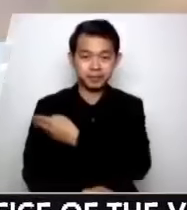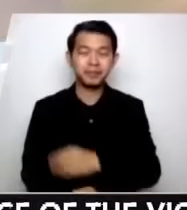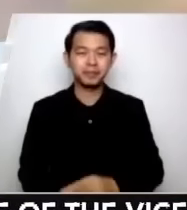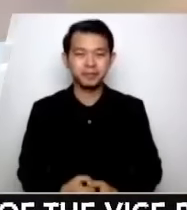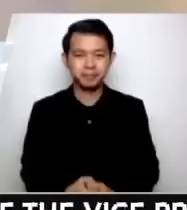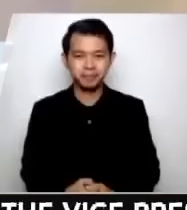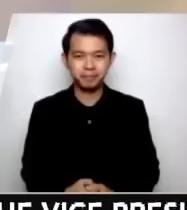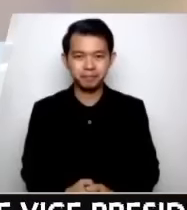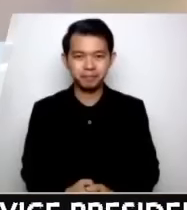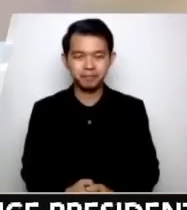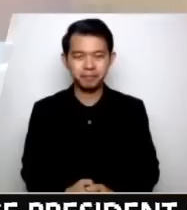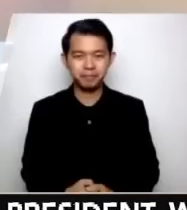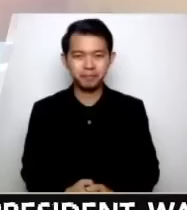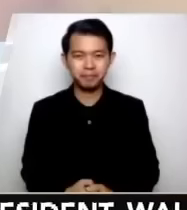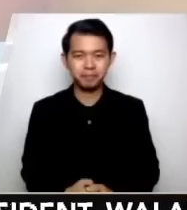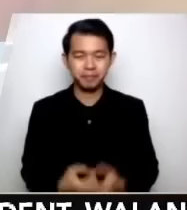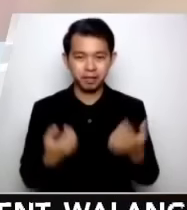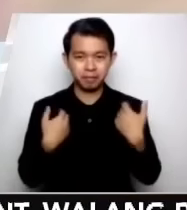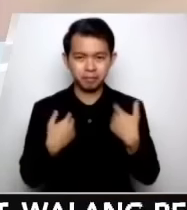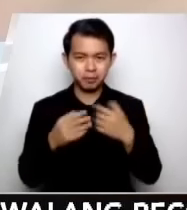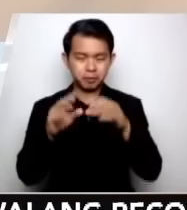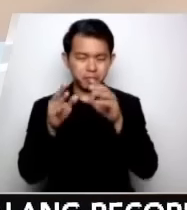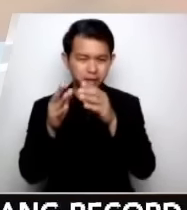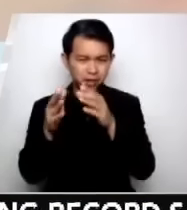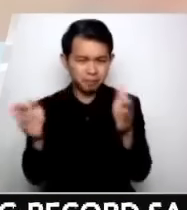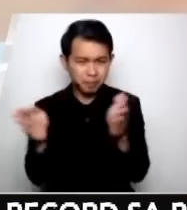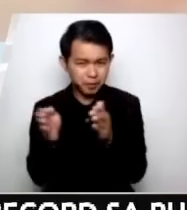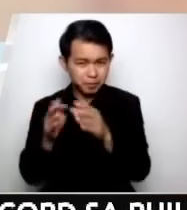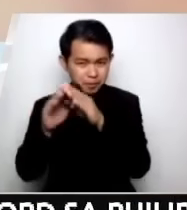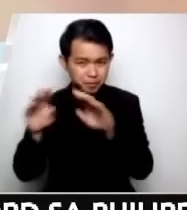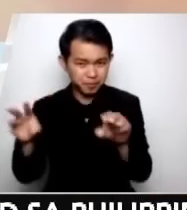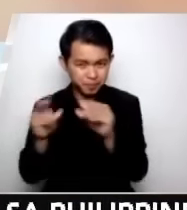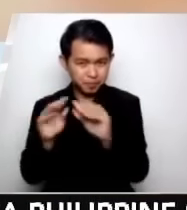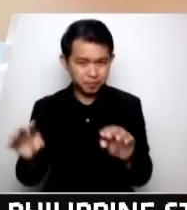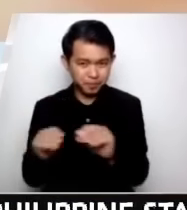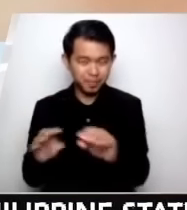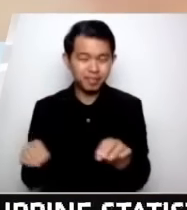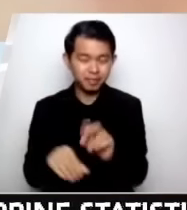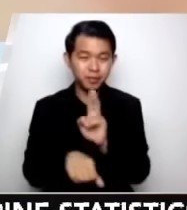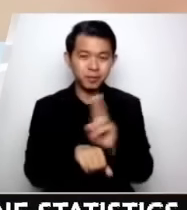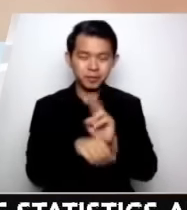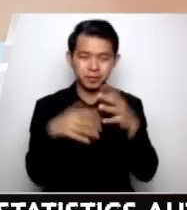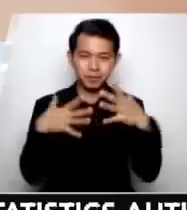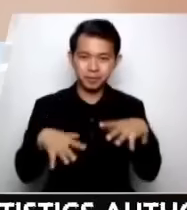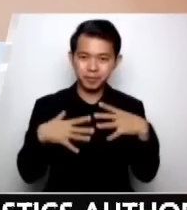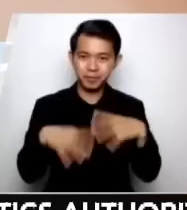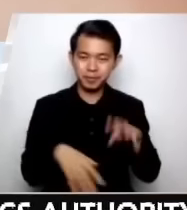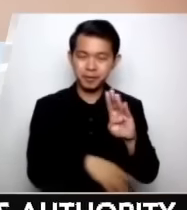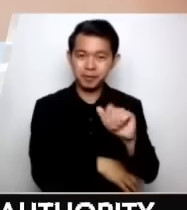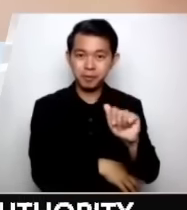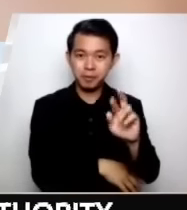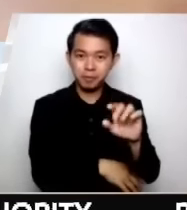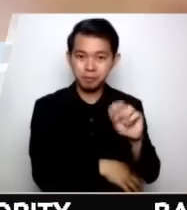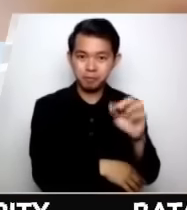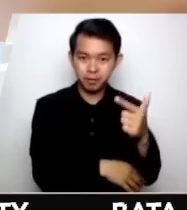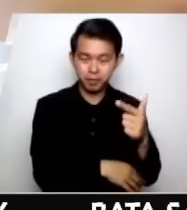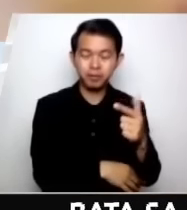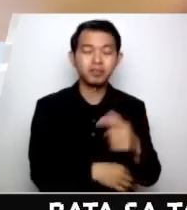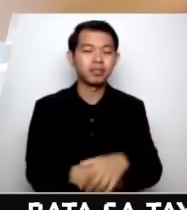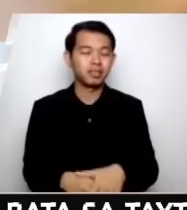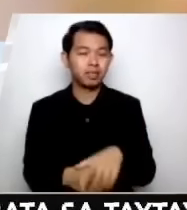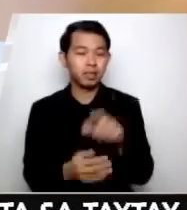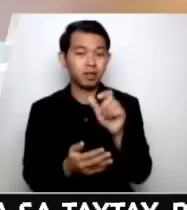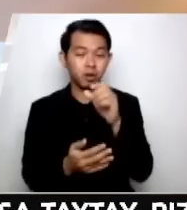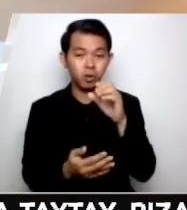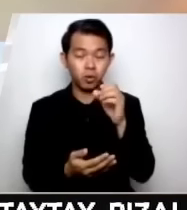May mga miniature Christmas tree rin na yari sa mga luma o patapong barong Tagalog. Obra yan ng mga persons deprived of liberty. Ibibenta rin